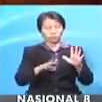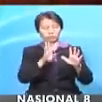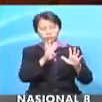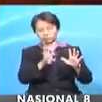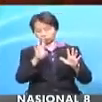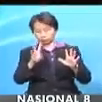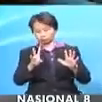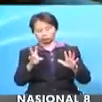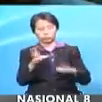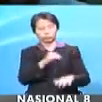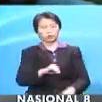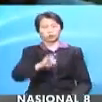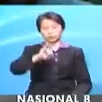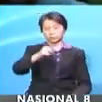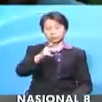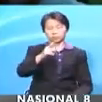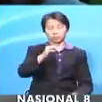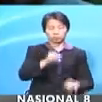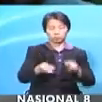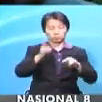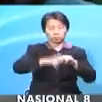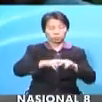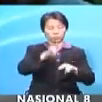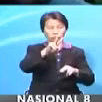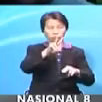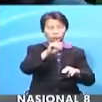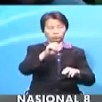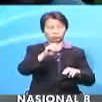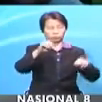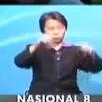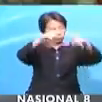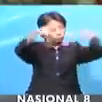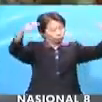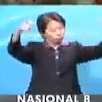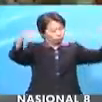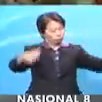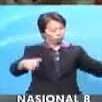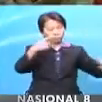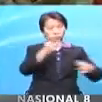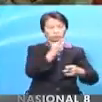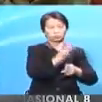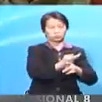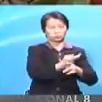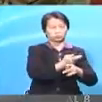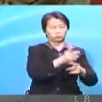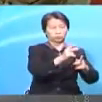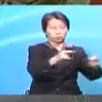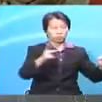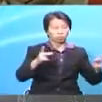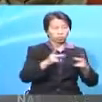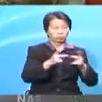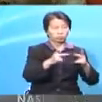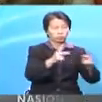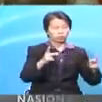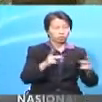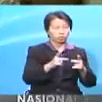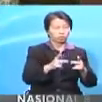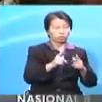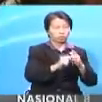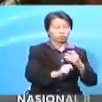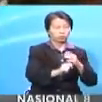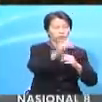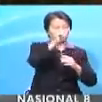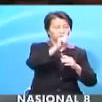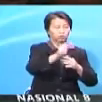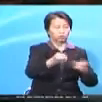Selain itu JKM turut menambah 20 konten logistik untuk di tempatkan di kawasan kawasan berisiko tinggi